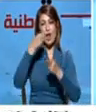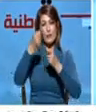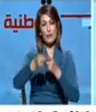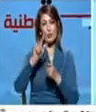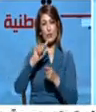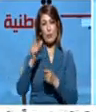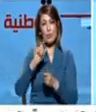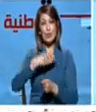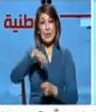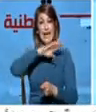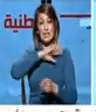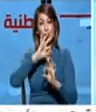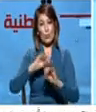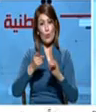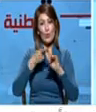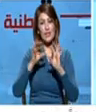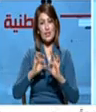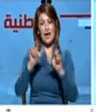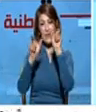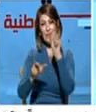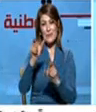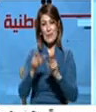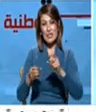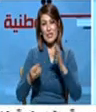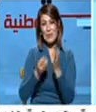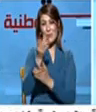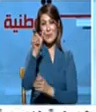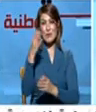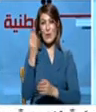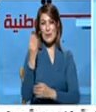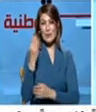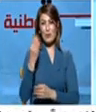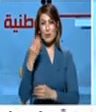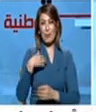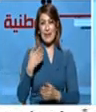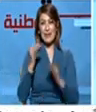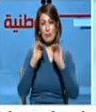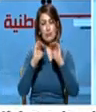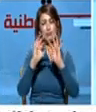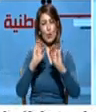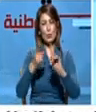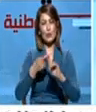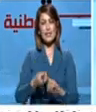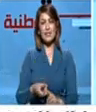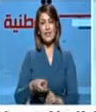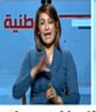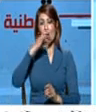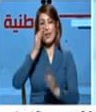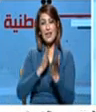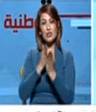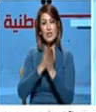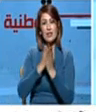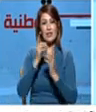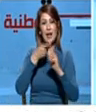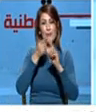اه مع ناس اخرين اولى بها اه بش تم افتتاح انت تحدثت قتلى اه مجال اختصاصك